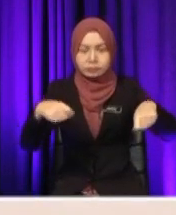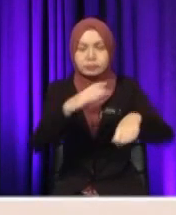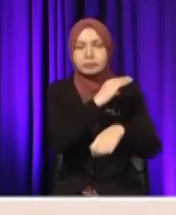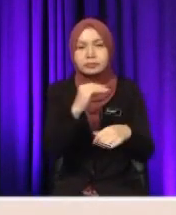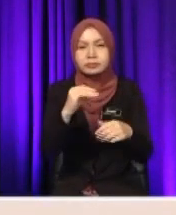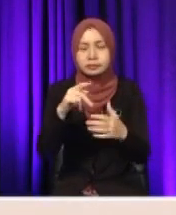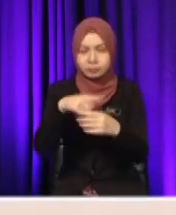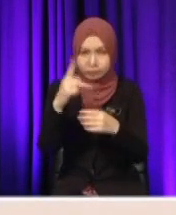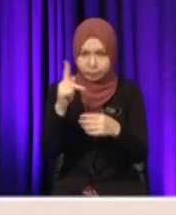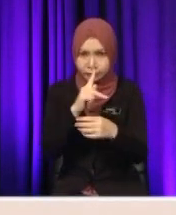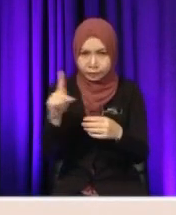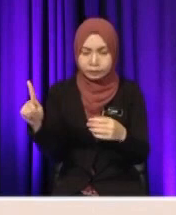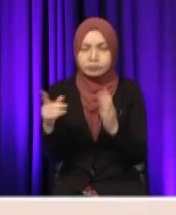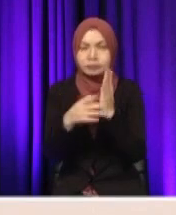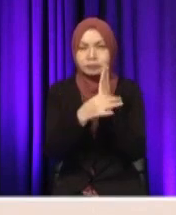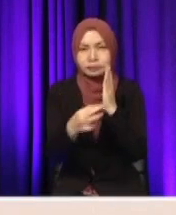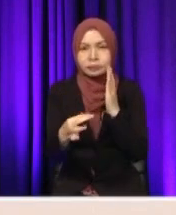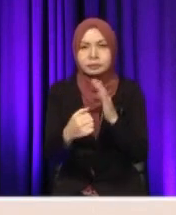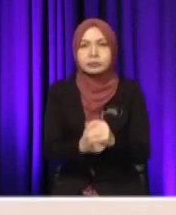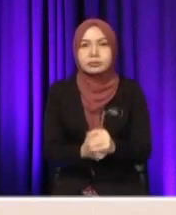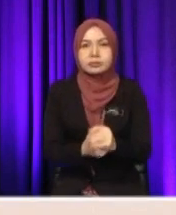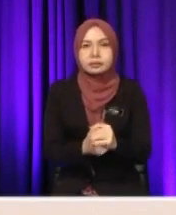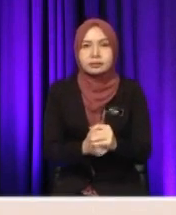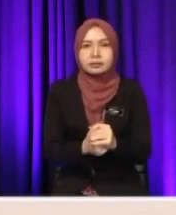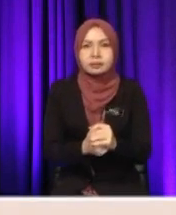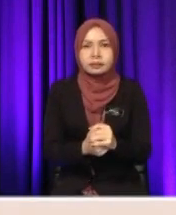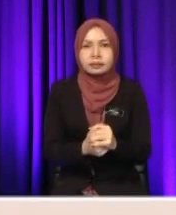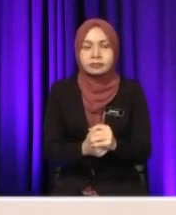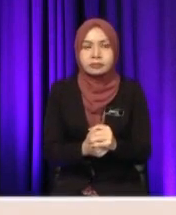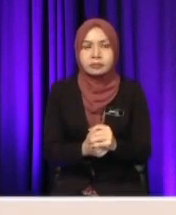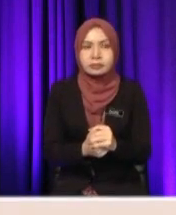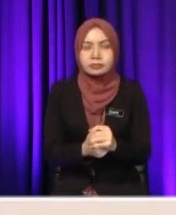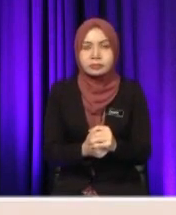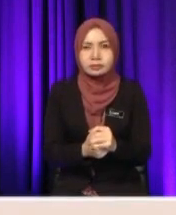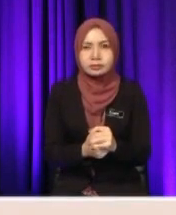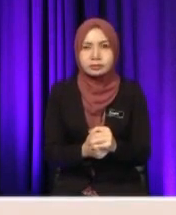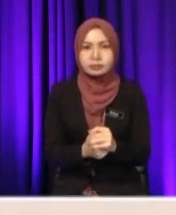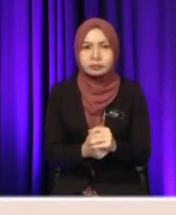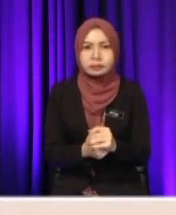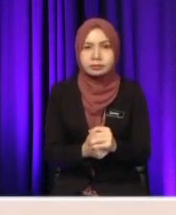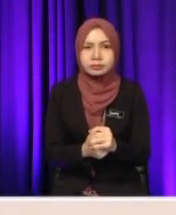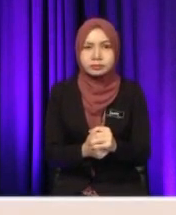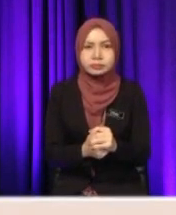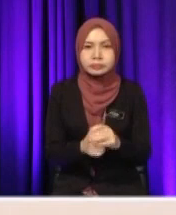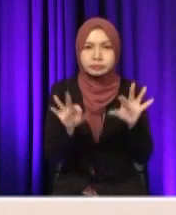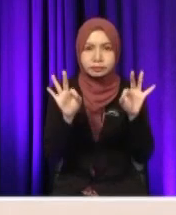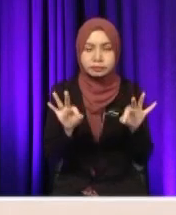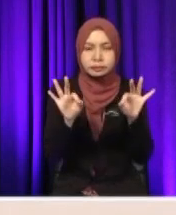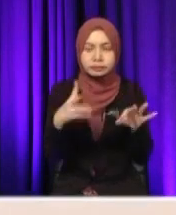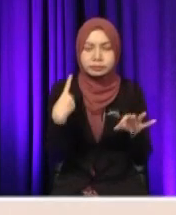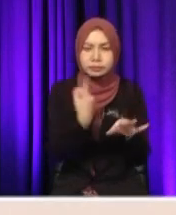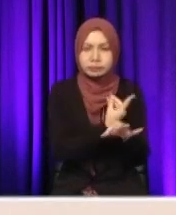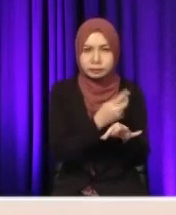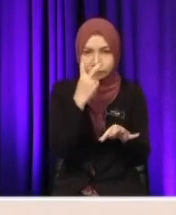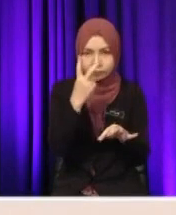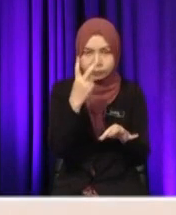kita tapis hasil pun minyak. Tapi kita tengok secara industri. Okey, dalam, dalam industri ini kalau kita perasan, kita tengok ada